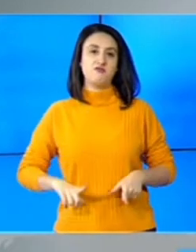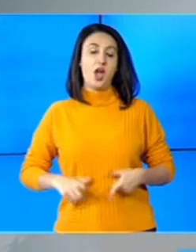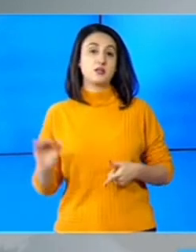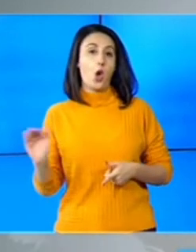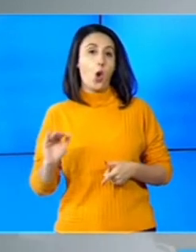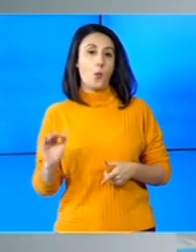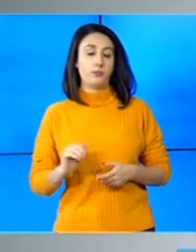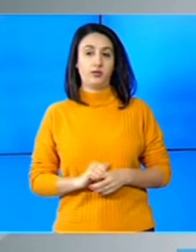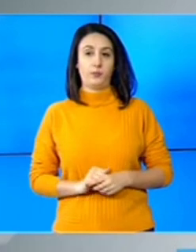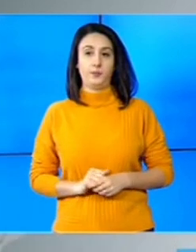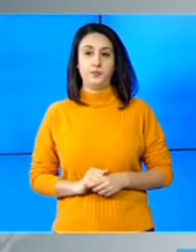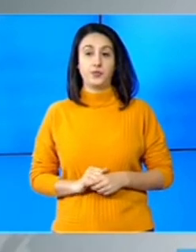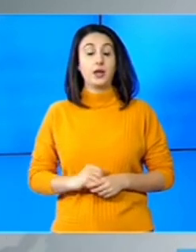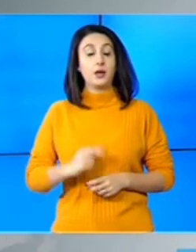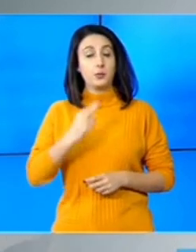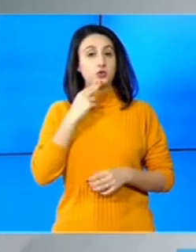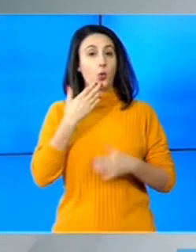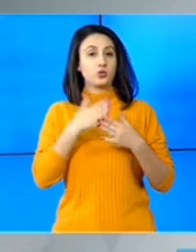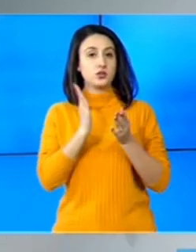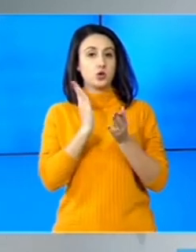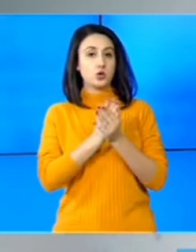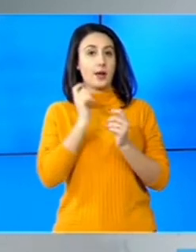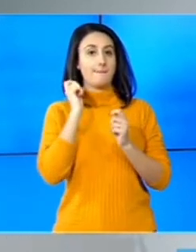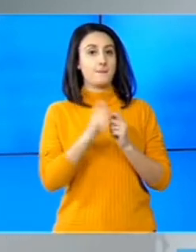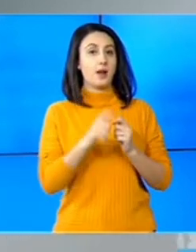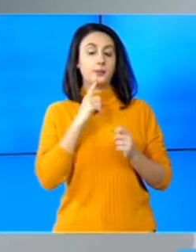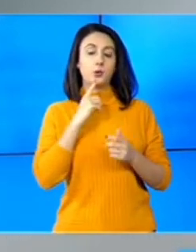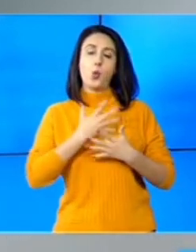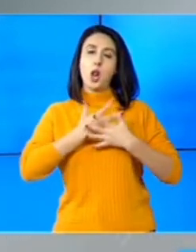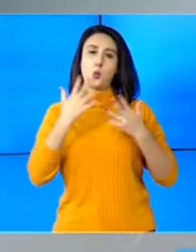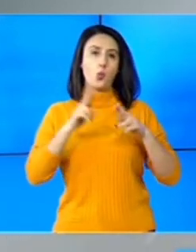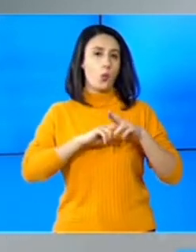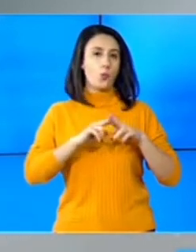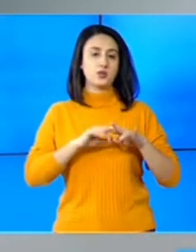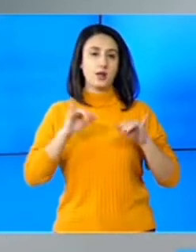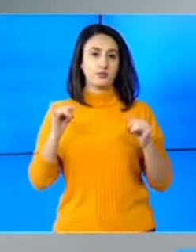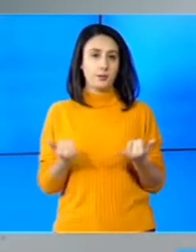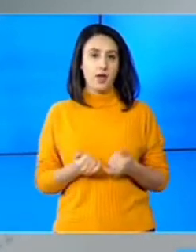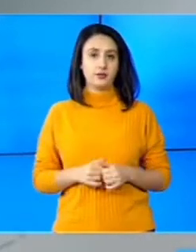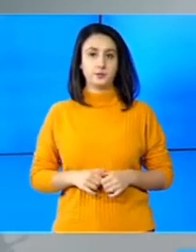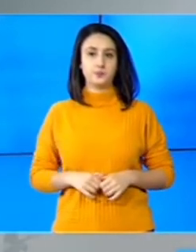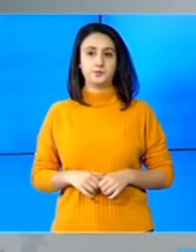salva pe băiețel. Polițiștii au deschis un dosar penal pentru a lămuri circumstanțele în care a murit copilul.